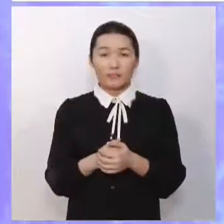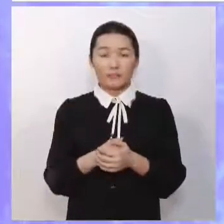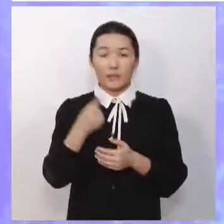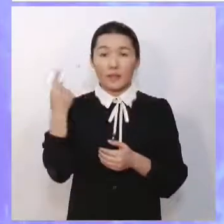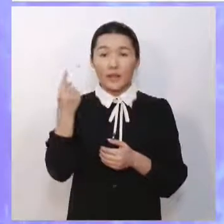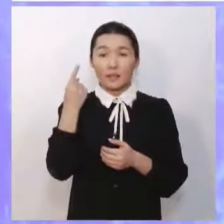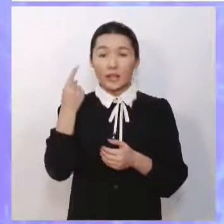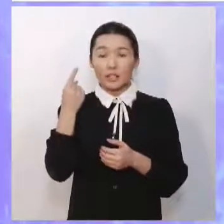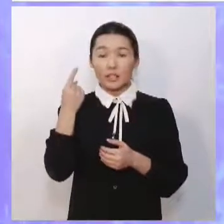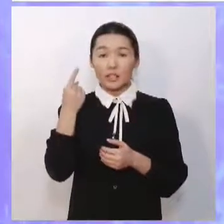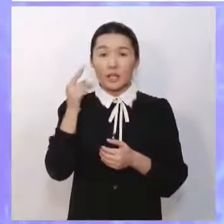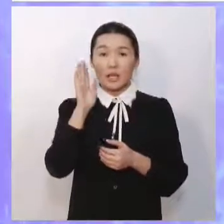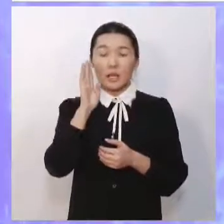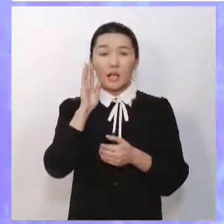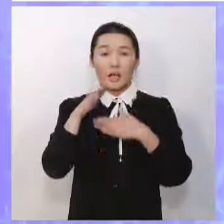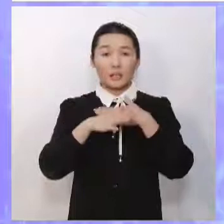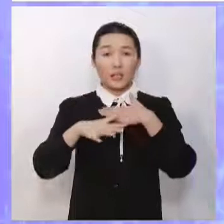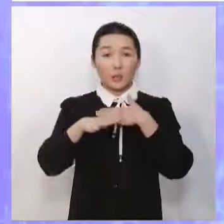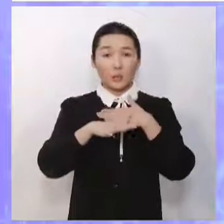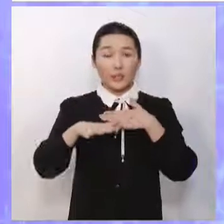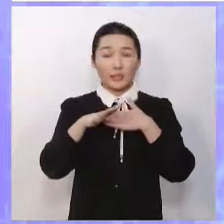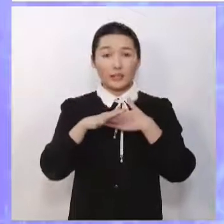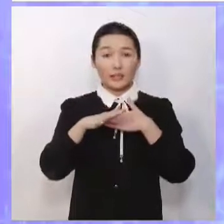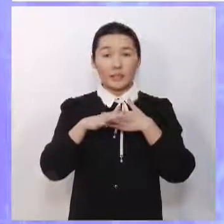Однажды на лужайке подрались два козла.